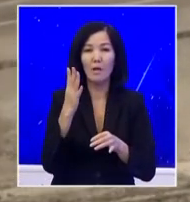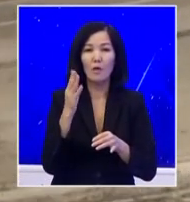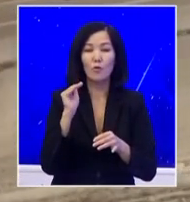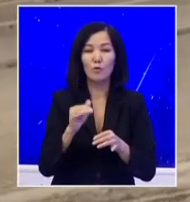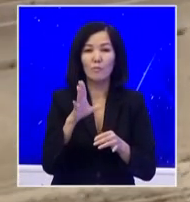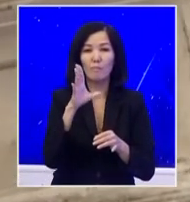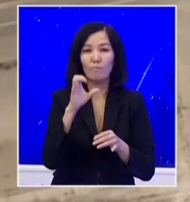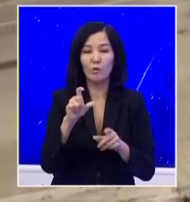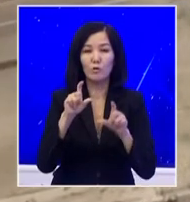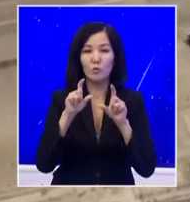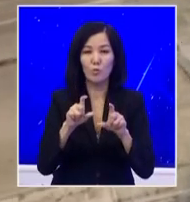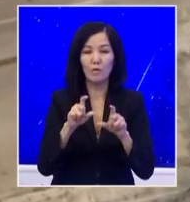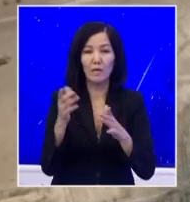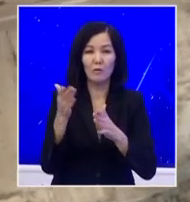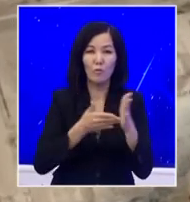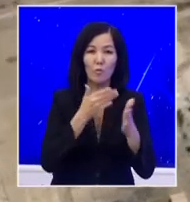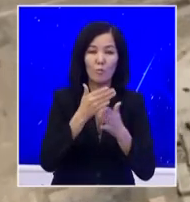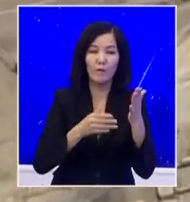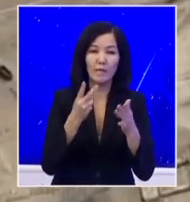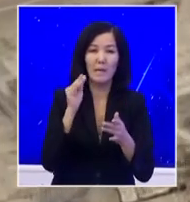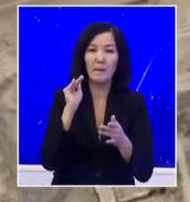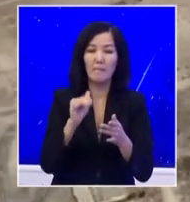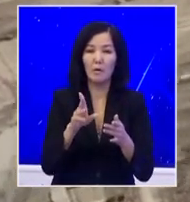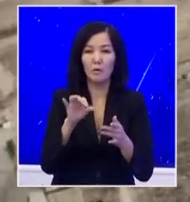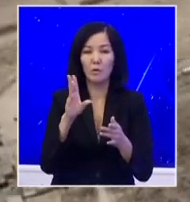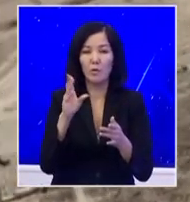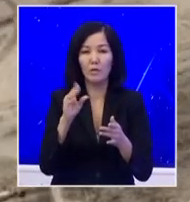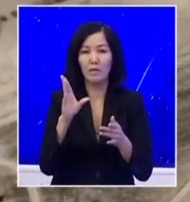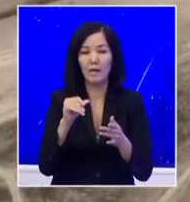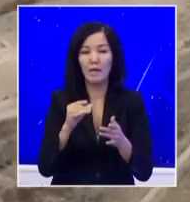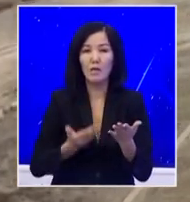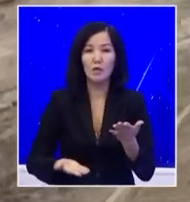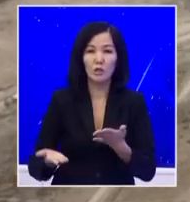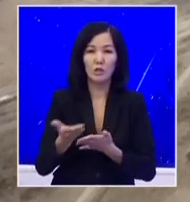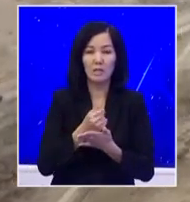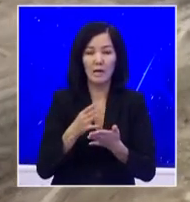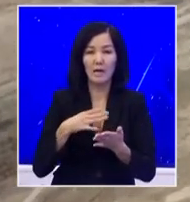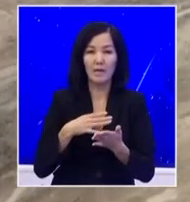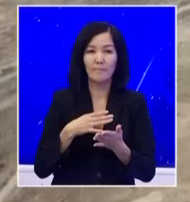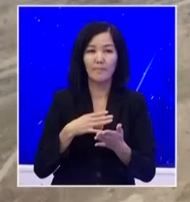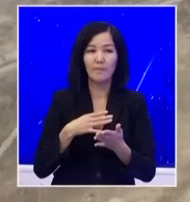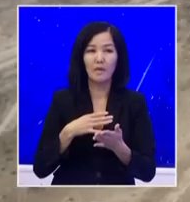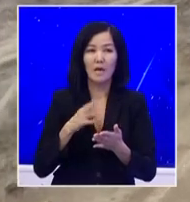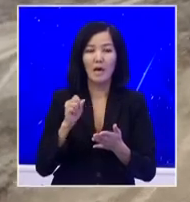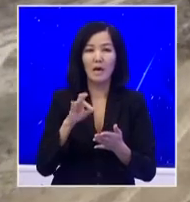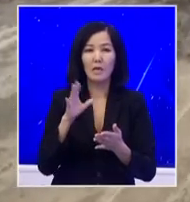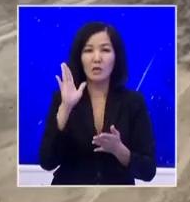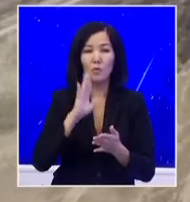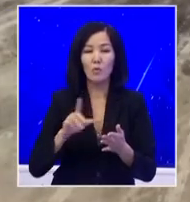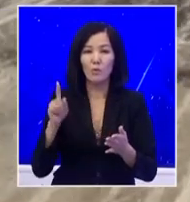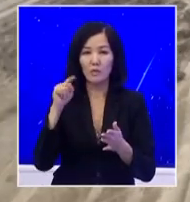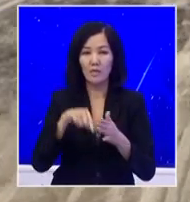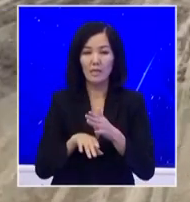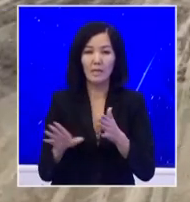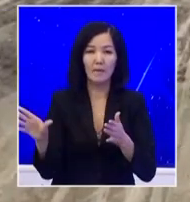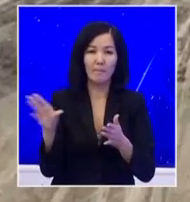аса оқ-дәріні залалсыздандырып, 2000 тоннадан аса оқ-дәрі фрагменттерін жинаған. Сүңгуірлер Арыс өзенінің 30 шақырым арнасын